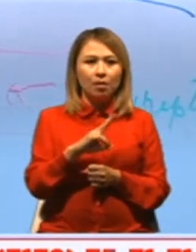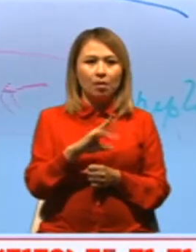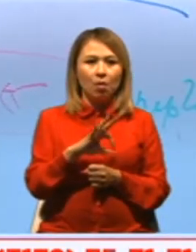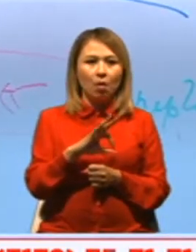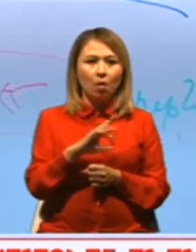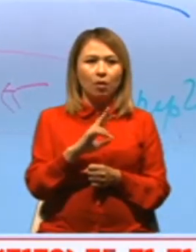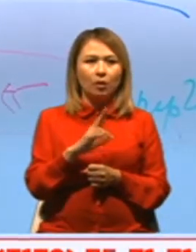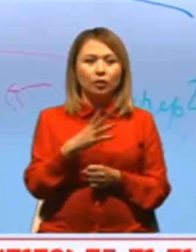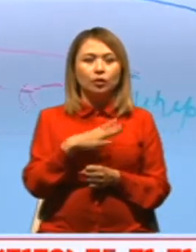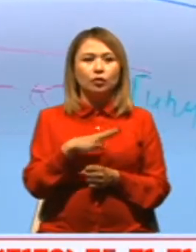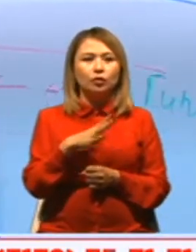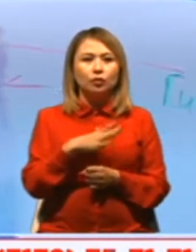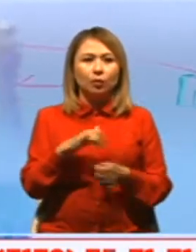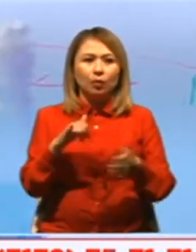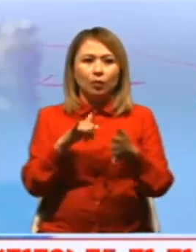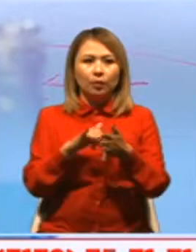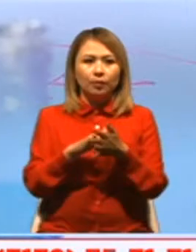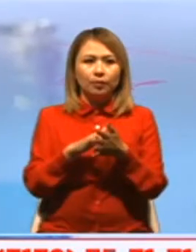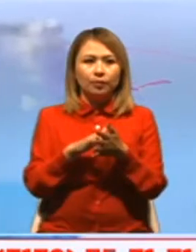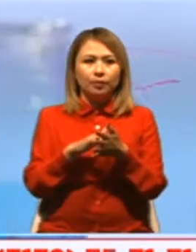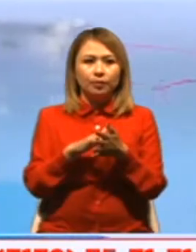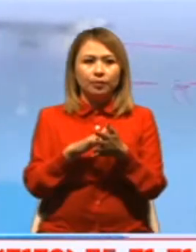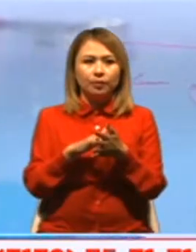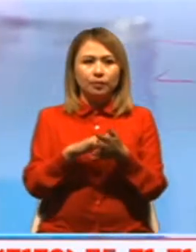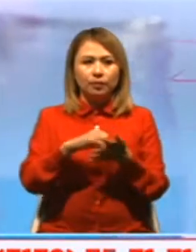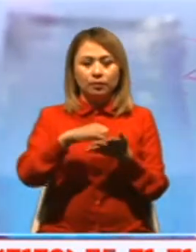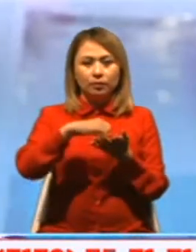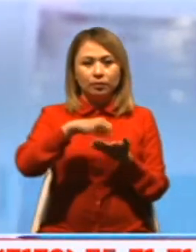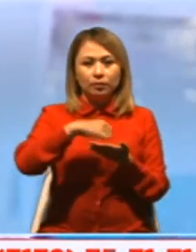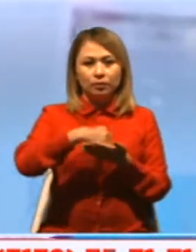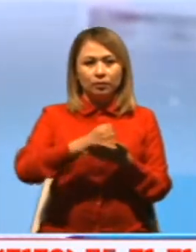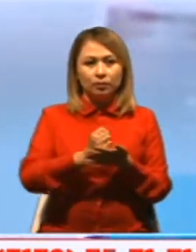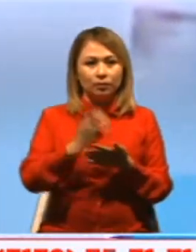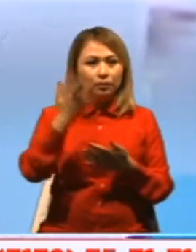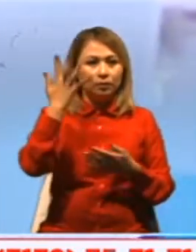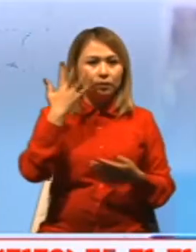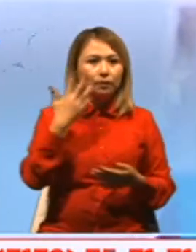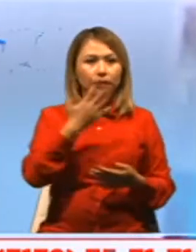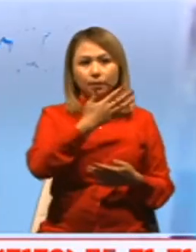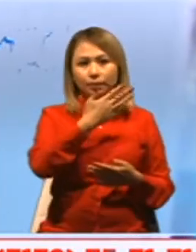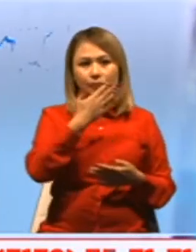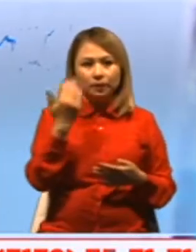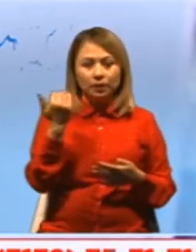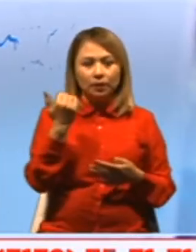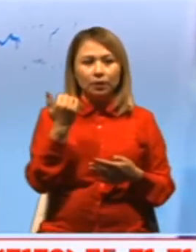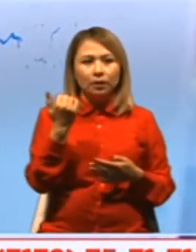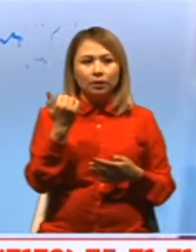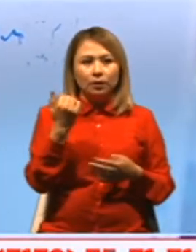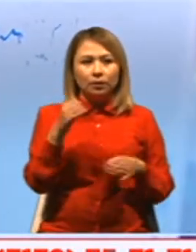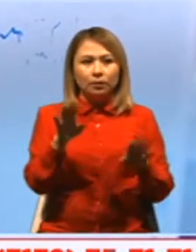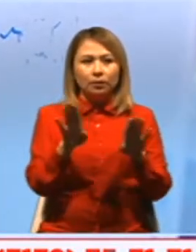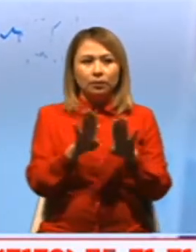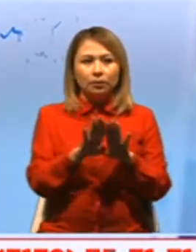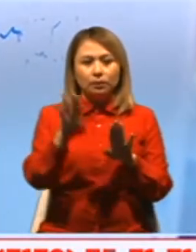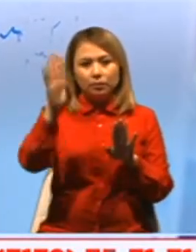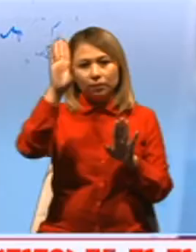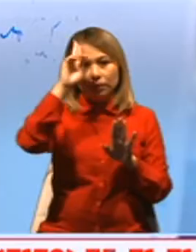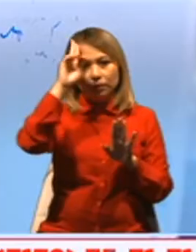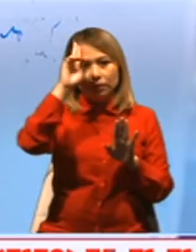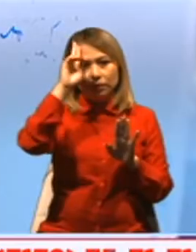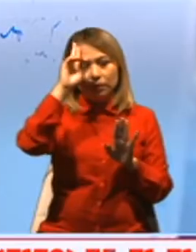не үшін қойдым? Біздің ағзамызға белок тұрақты түрде түспеген кезде, бауырмен синтезделмеген кезде, және де зәрмен